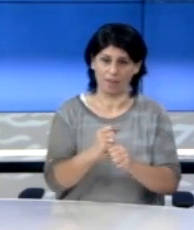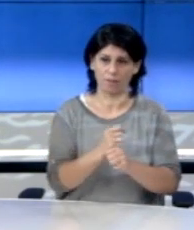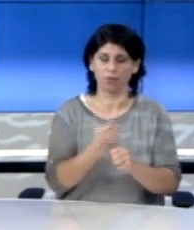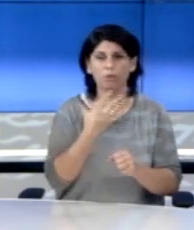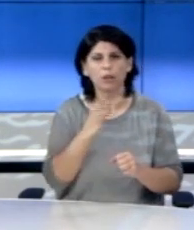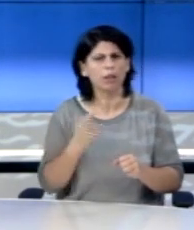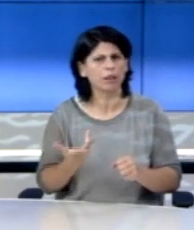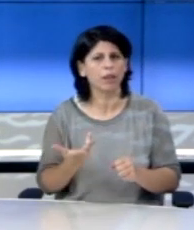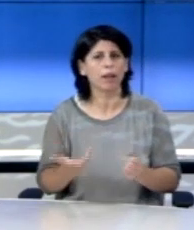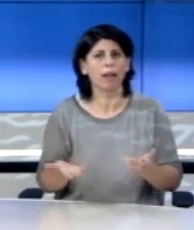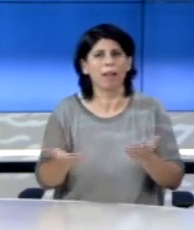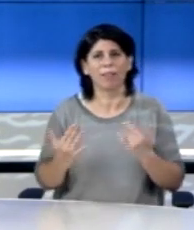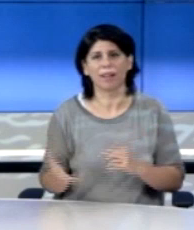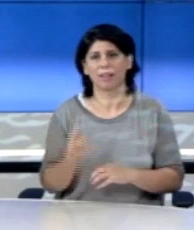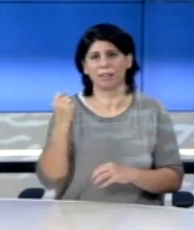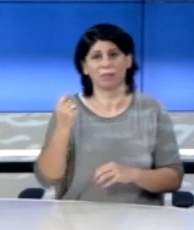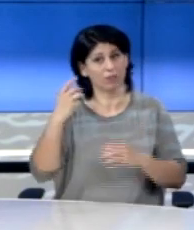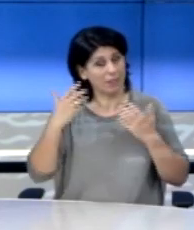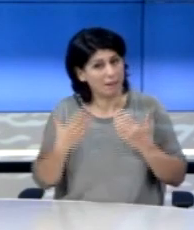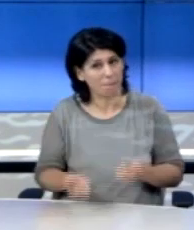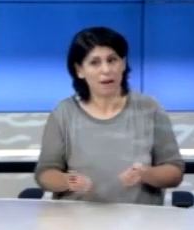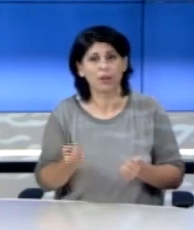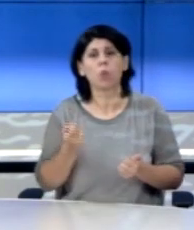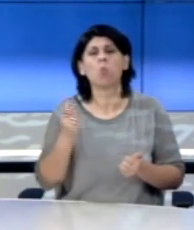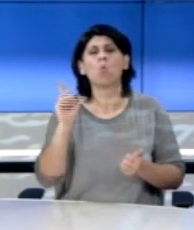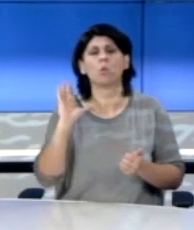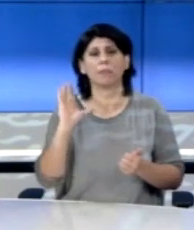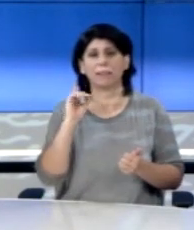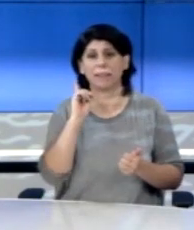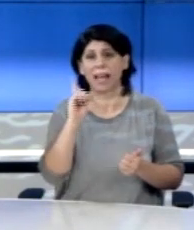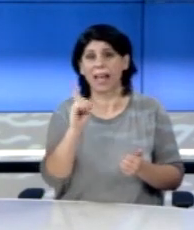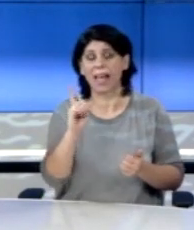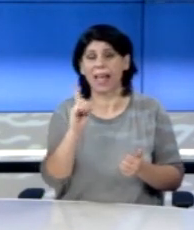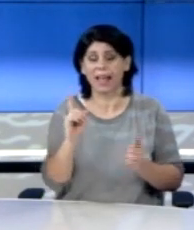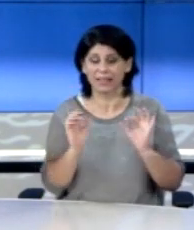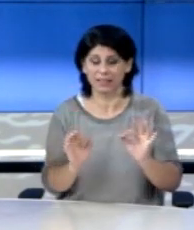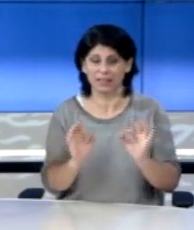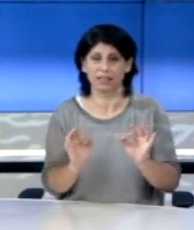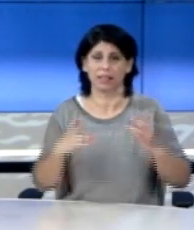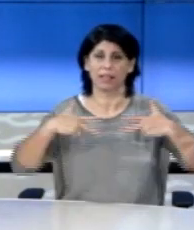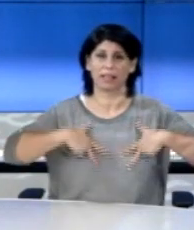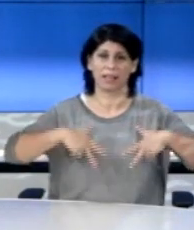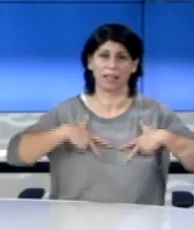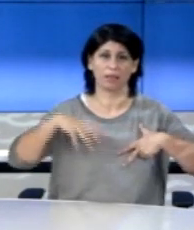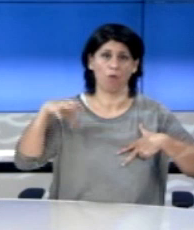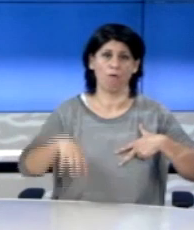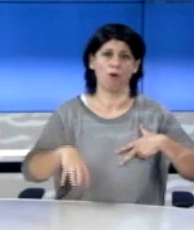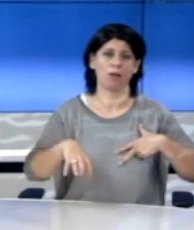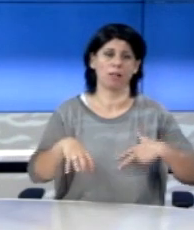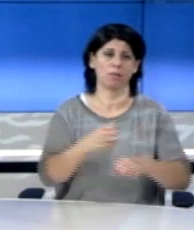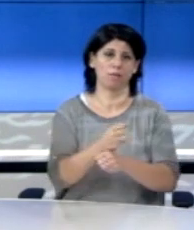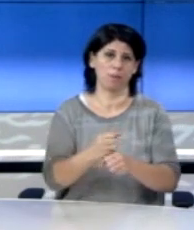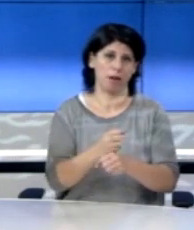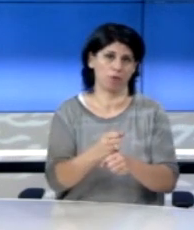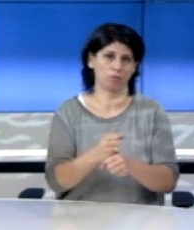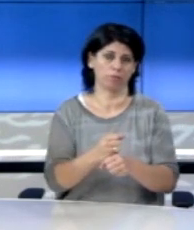γιατί δεν είχατε εξασφαλίσει να υπάρχει ούτε ένας υποτυπώδης κρατικός φορέας φαρμάκου.